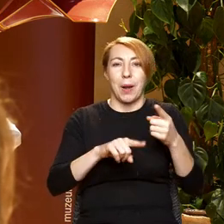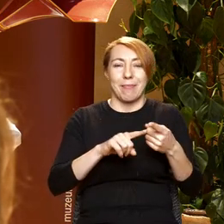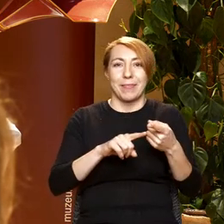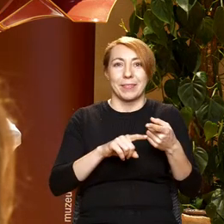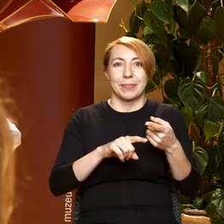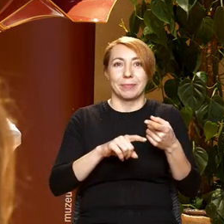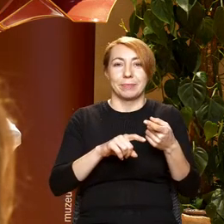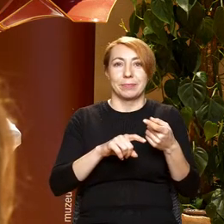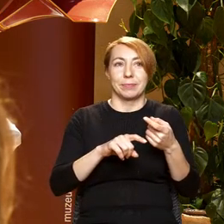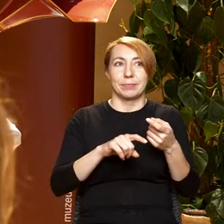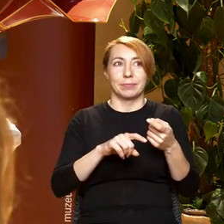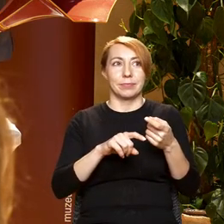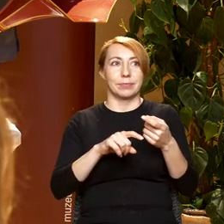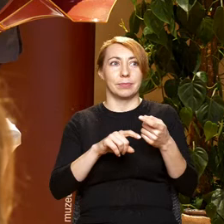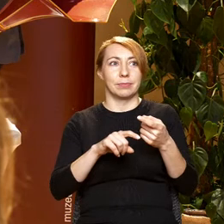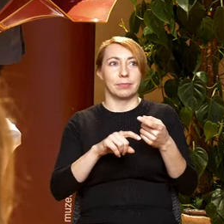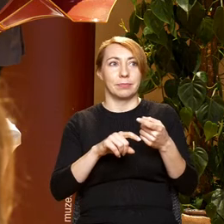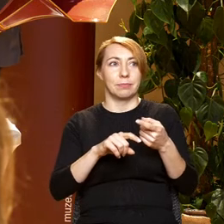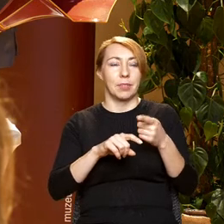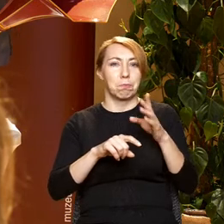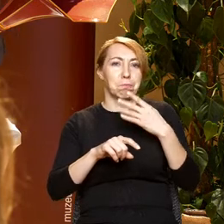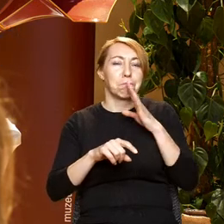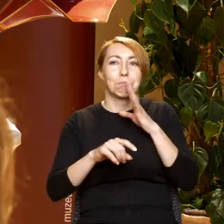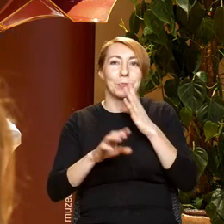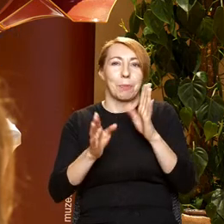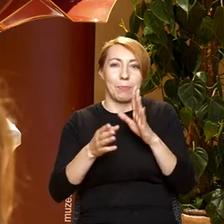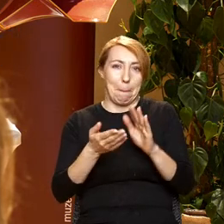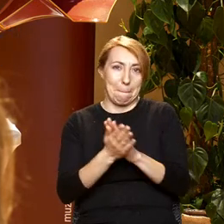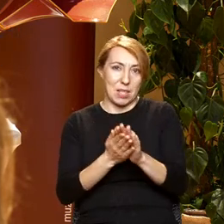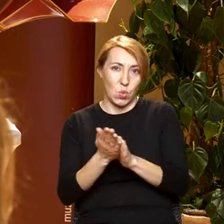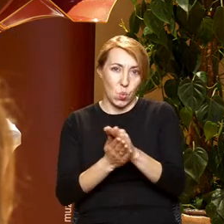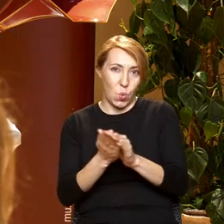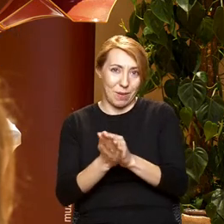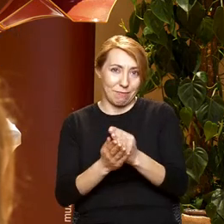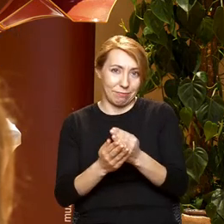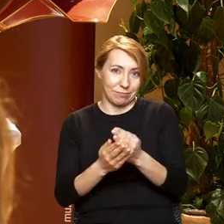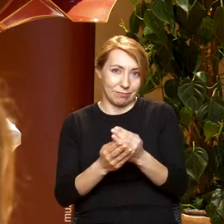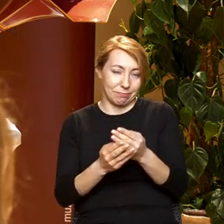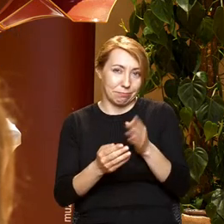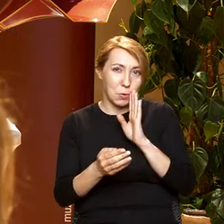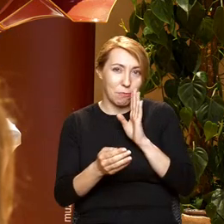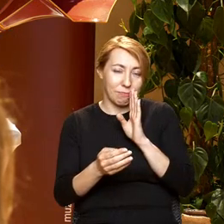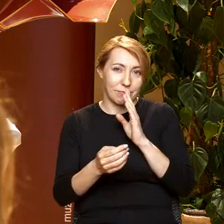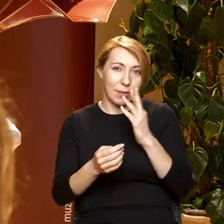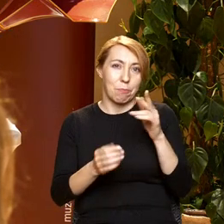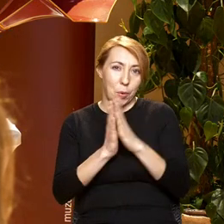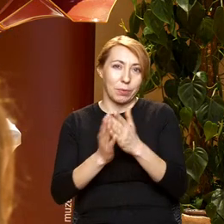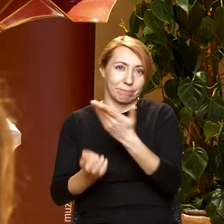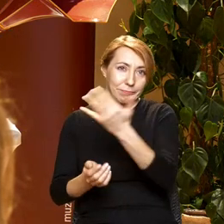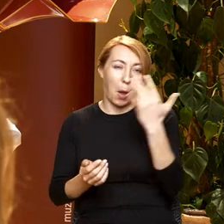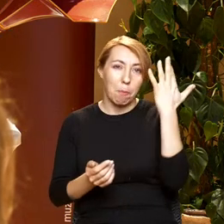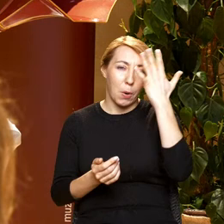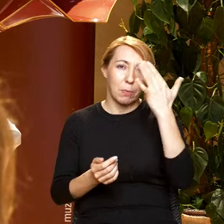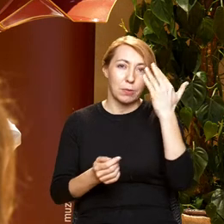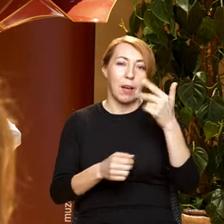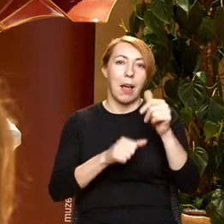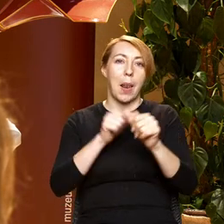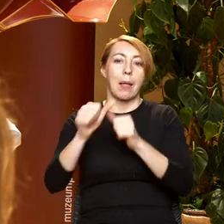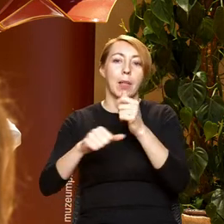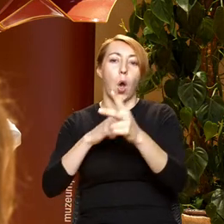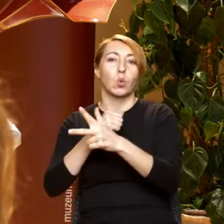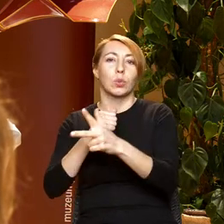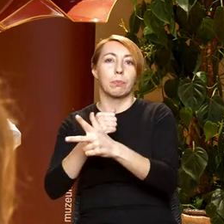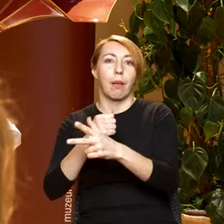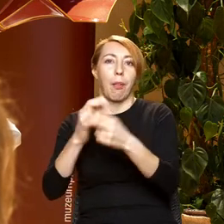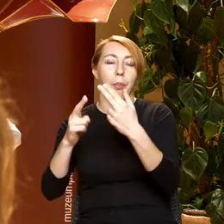chemicznie były bardzo podobne do mydła. Więc wyobraźmy sobie, co zostało w tych latach 80. wykonane.